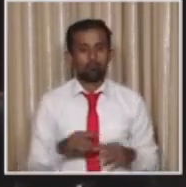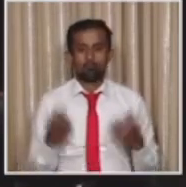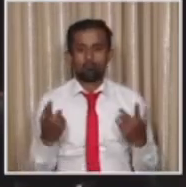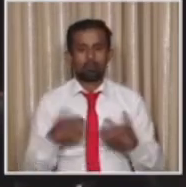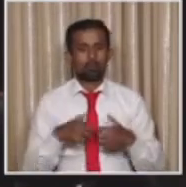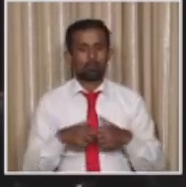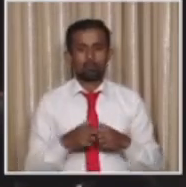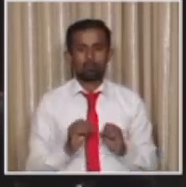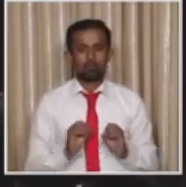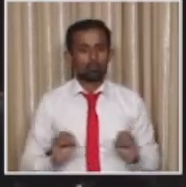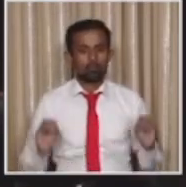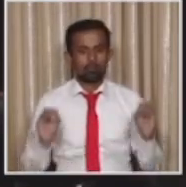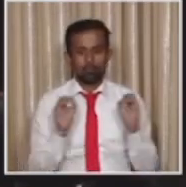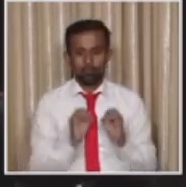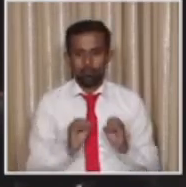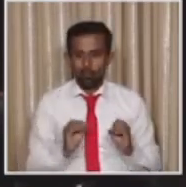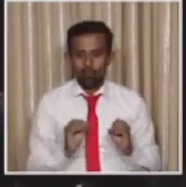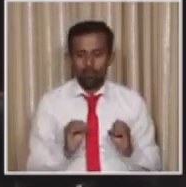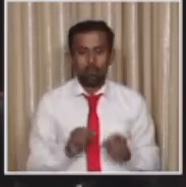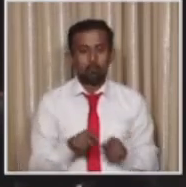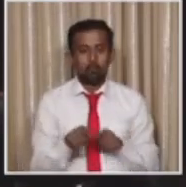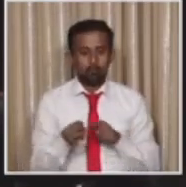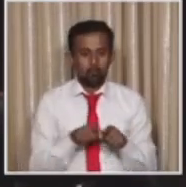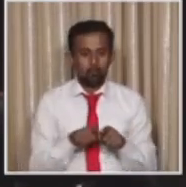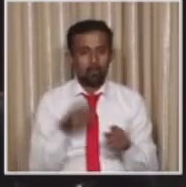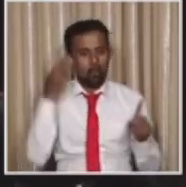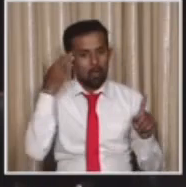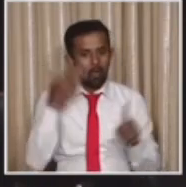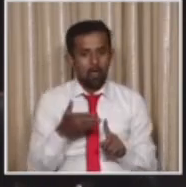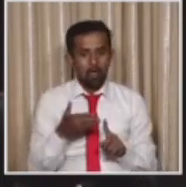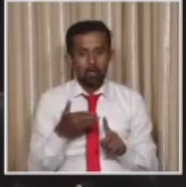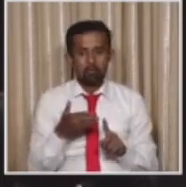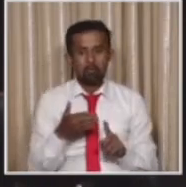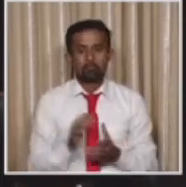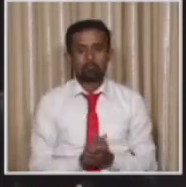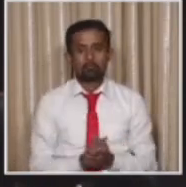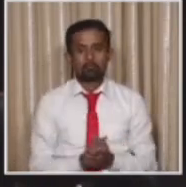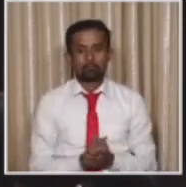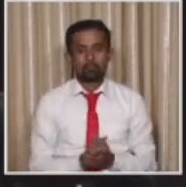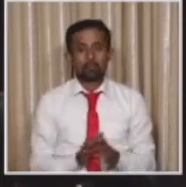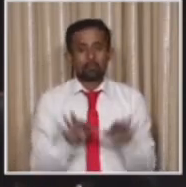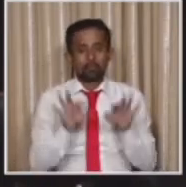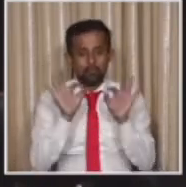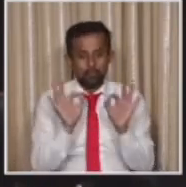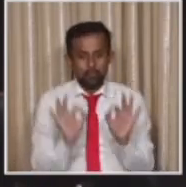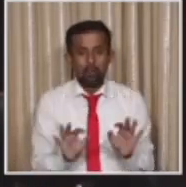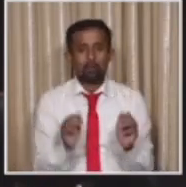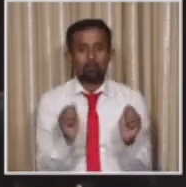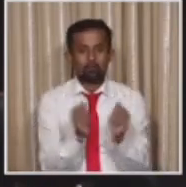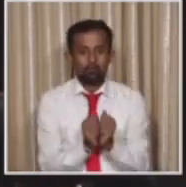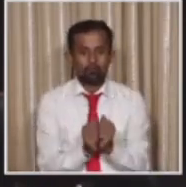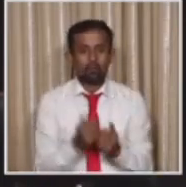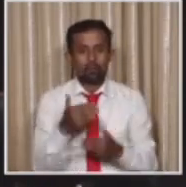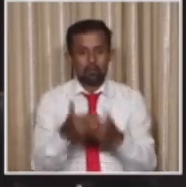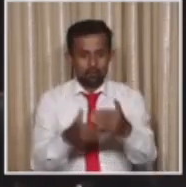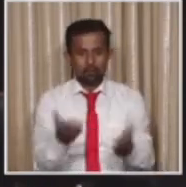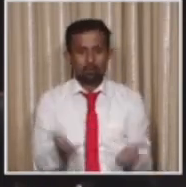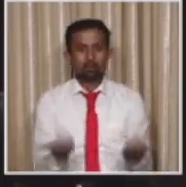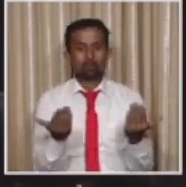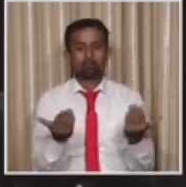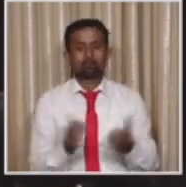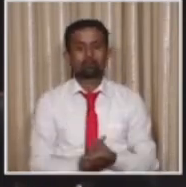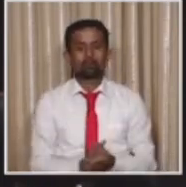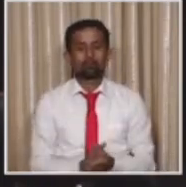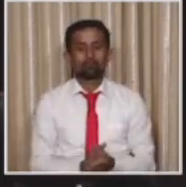අපිට නැහැ. ඒ නිසා අපි කියන්නේ මෙවැනි කාරණා සම්බන්ධව කරුණා කළා නිවැරදි ක්‍රියාදාමකට ඉදිරියට යන්න. ඒ නිසා